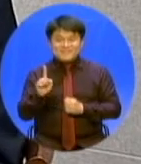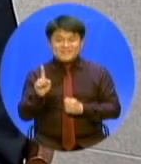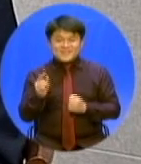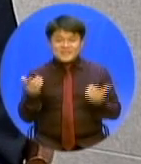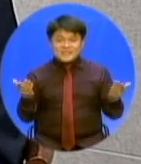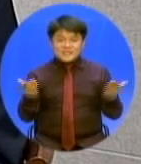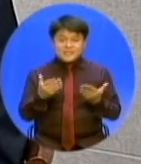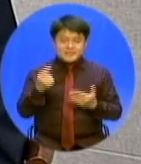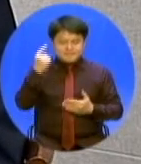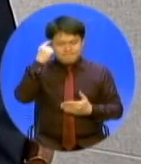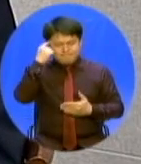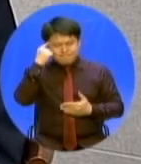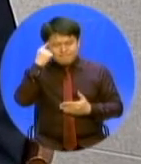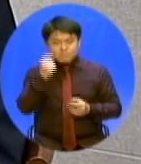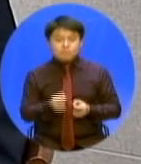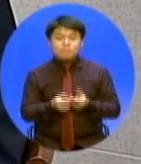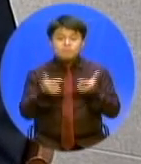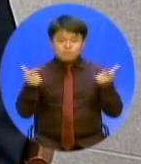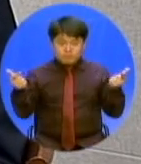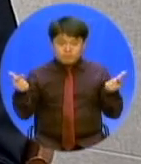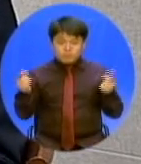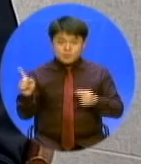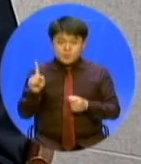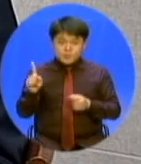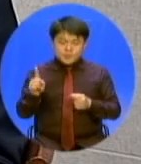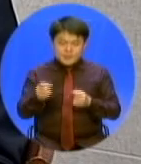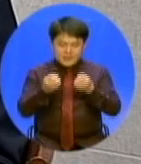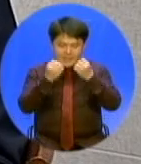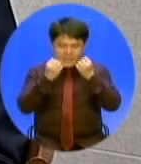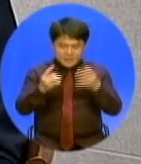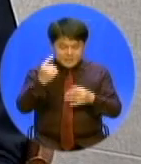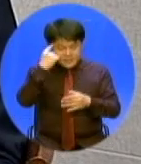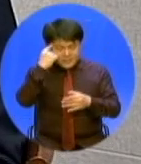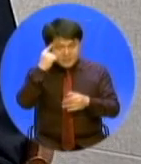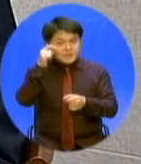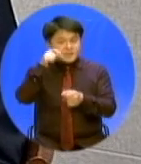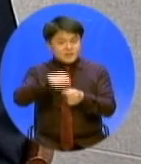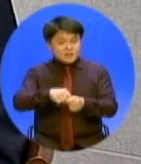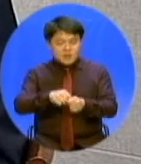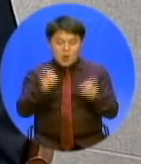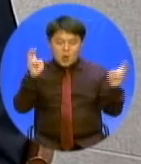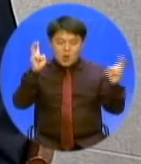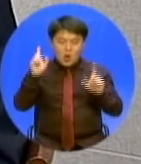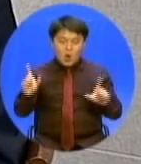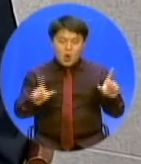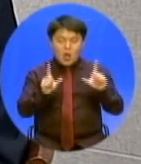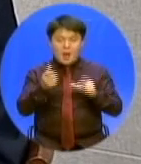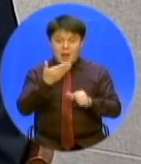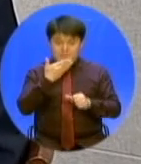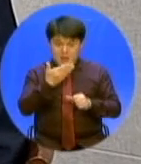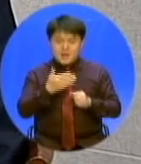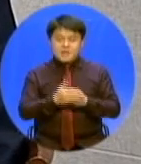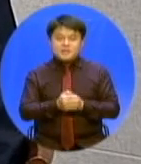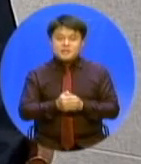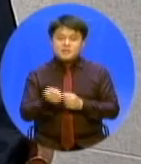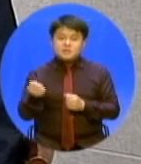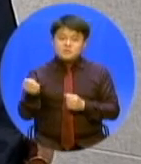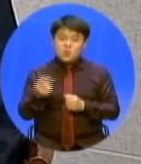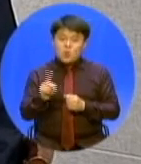의욕이 생기죠. 그렇죠. 의욕이 생기니까 창의적인 네. 직장 생활을 할 수도 있고 네.